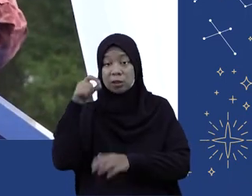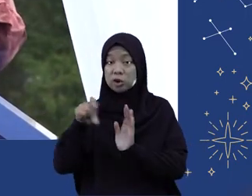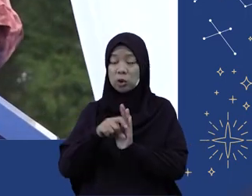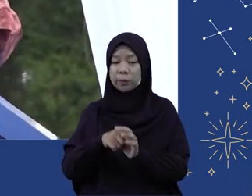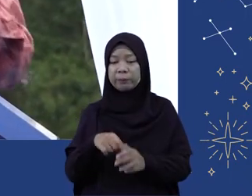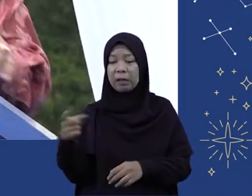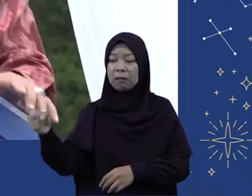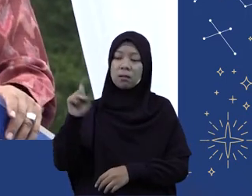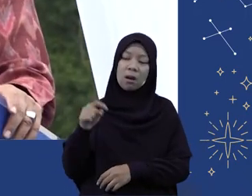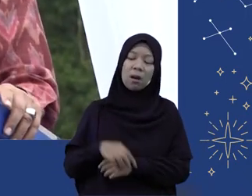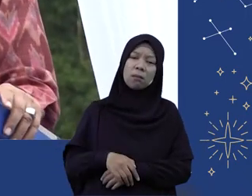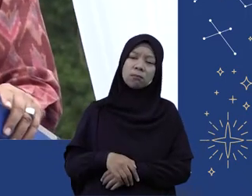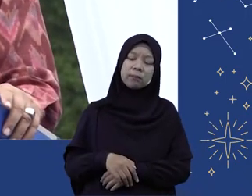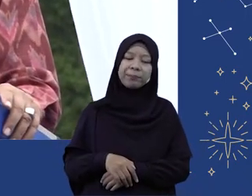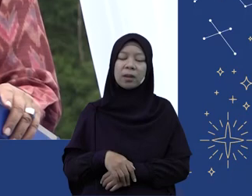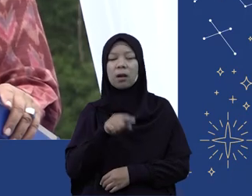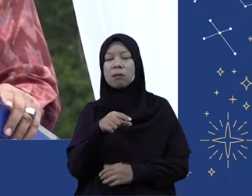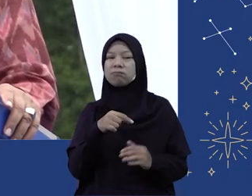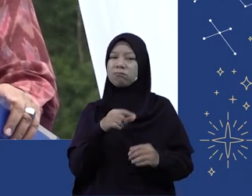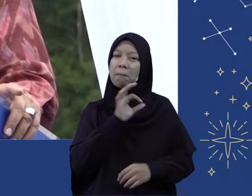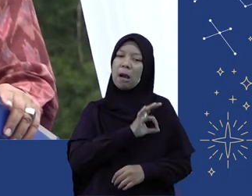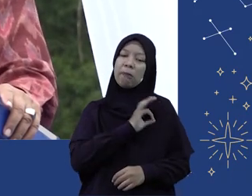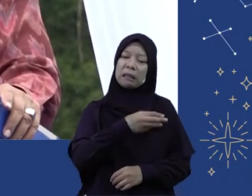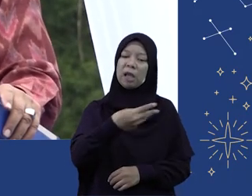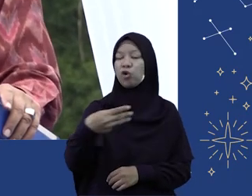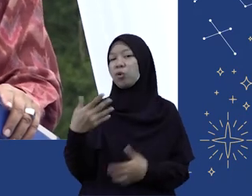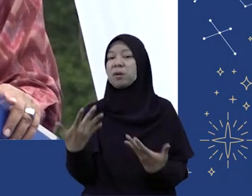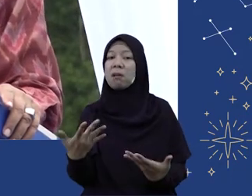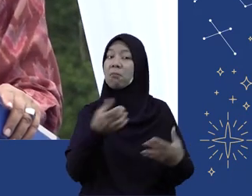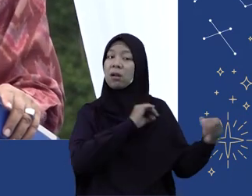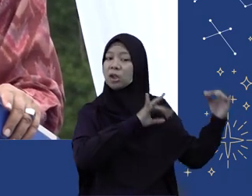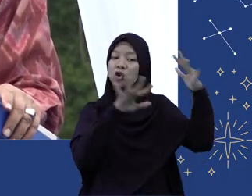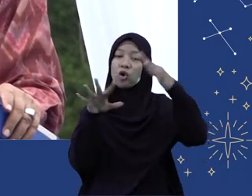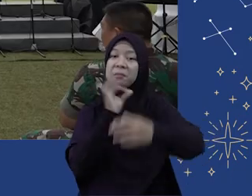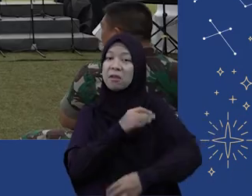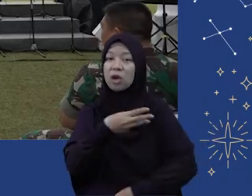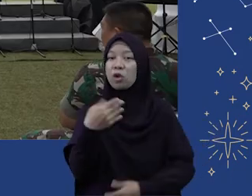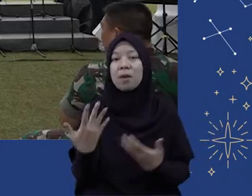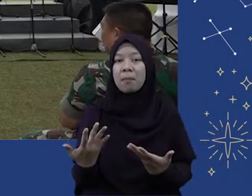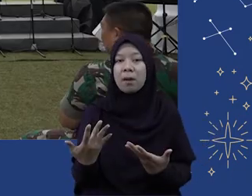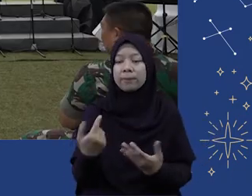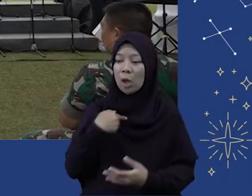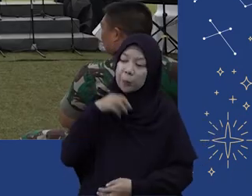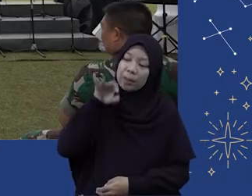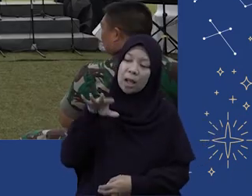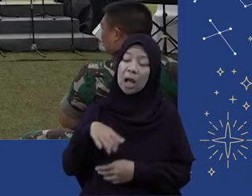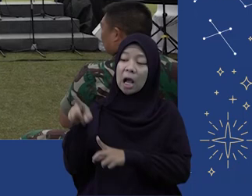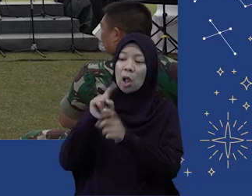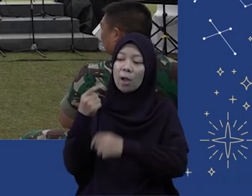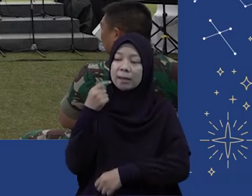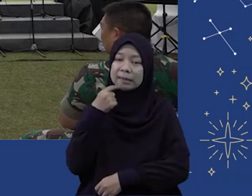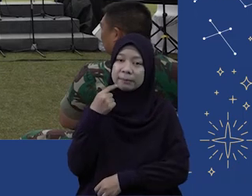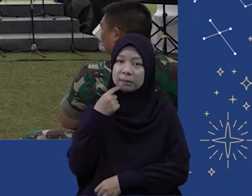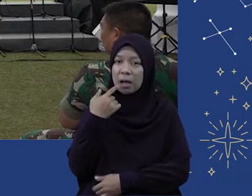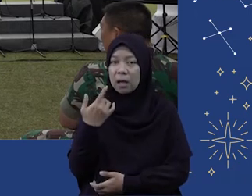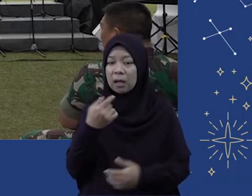Apa manfaat untuk ekonomi astronomi itu yang saya katakan kalau kita